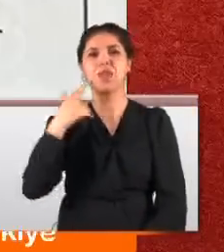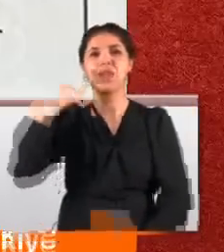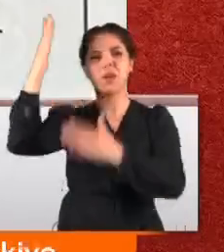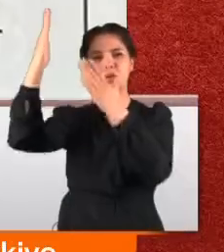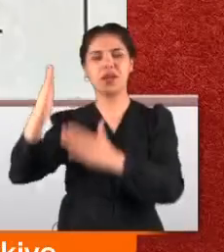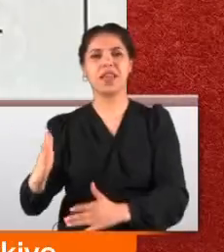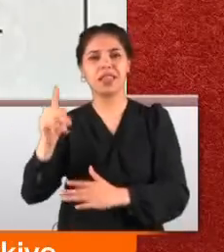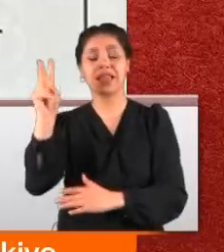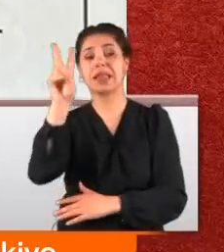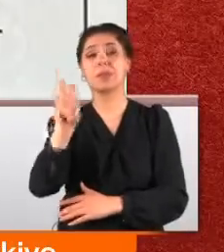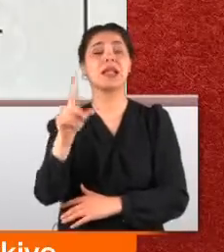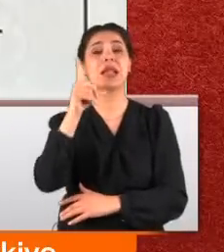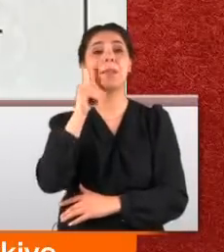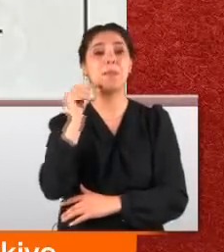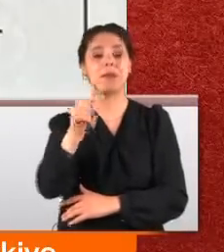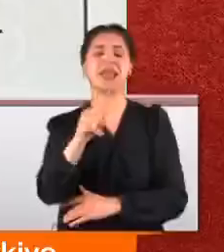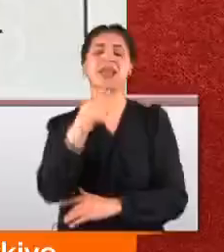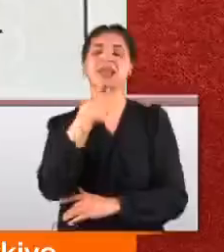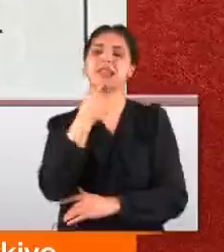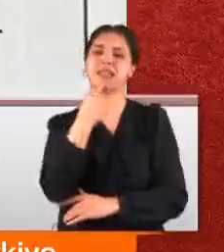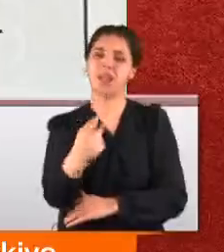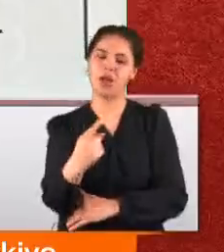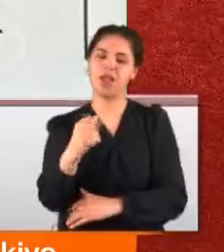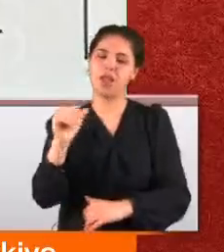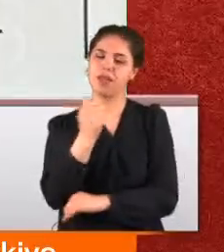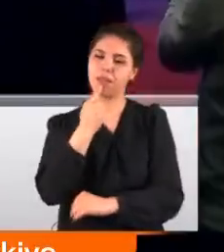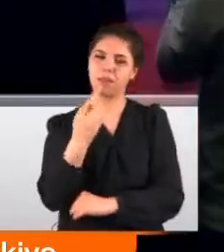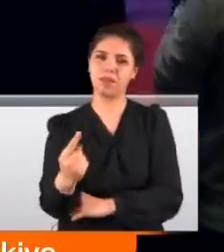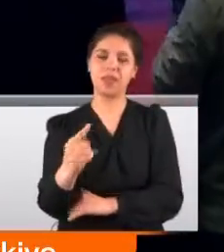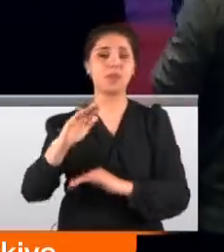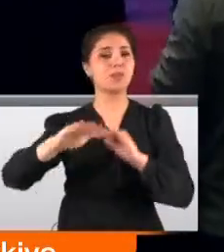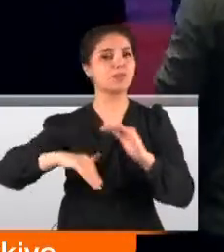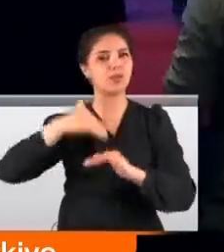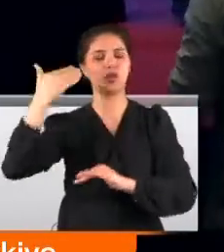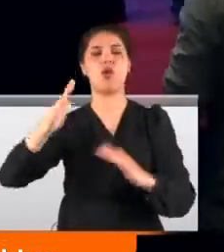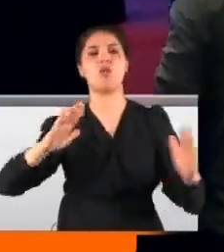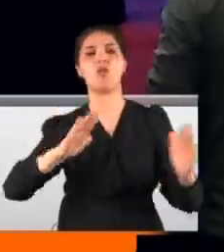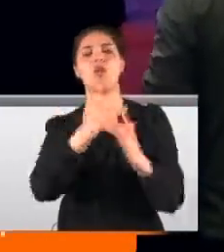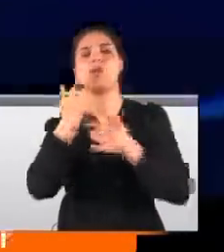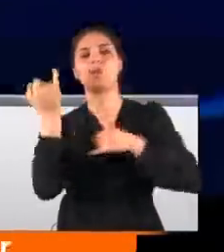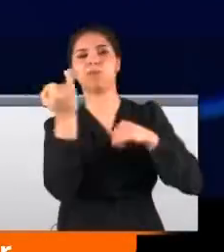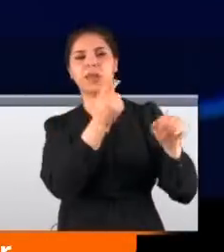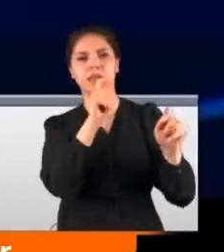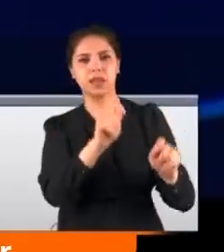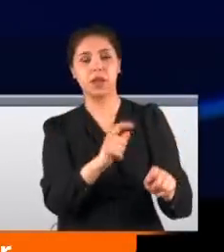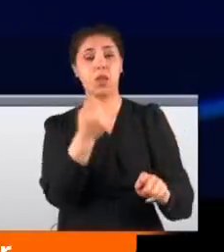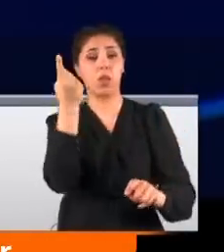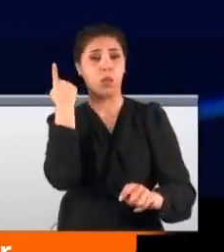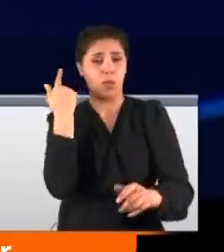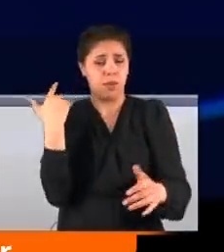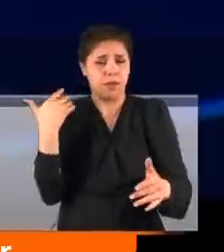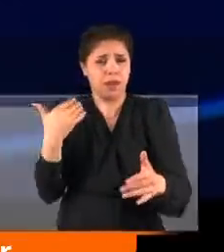Cumhurbaşkanı Erdoğan 28 Mayıs'ı işaret ederek kurdu bu cümleleri. Sonra sözü muhalefete getirdi. Daha düne kadar